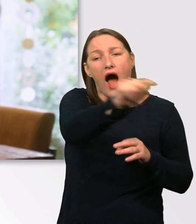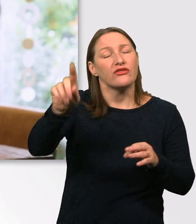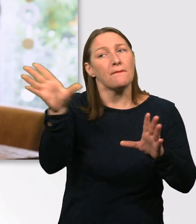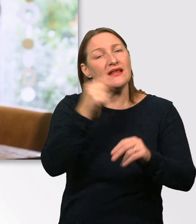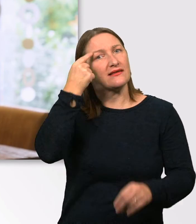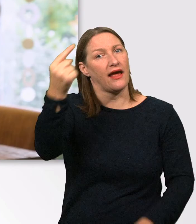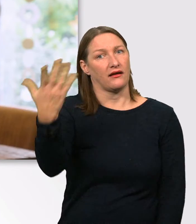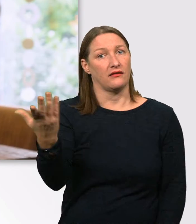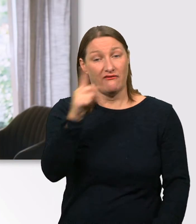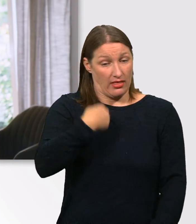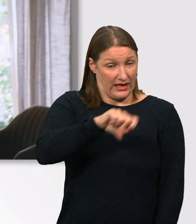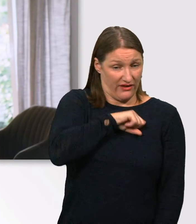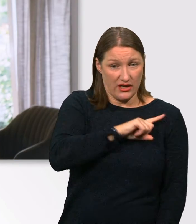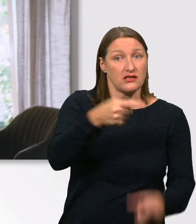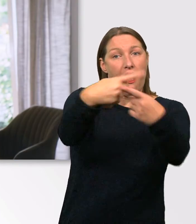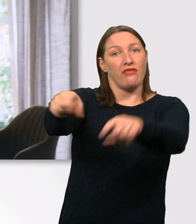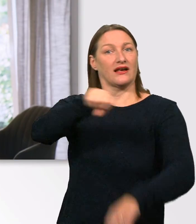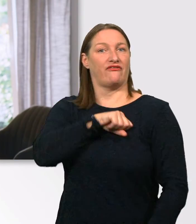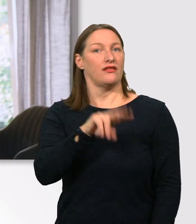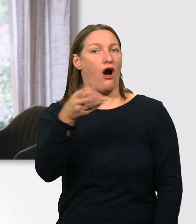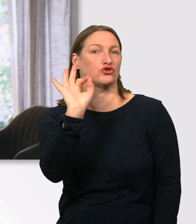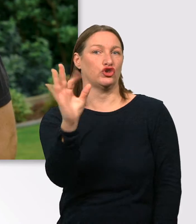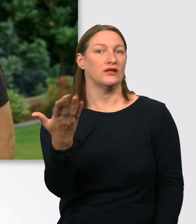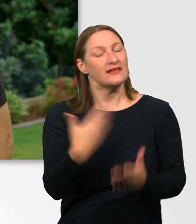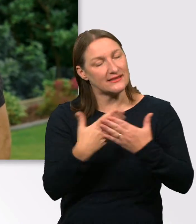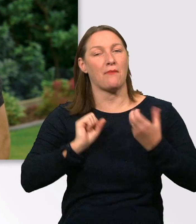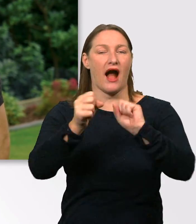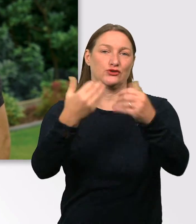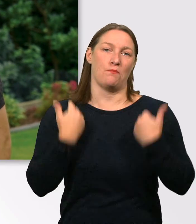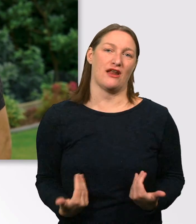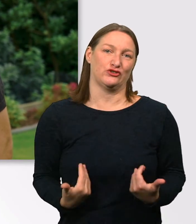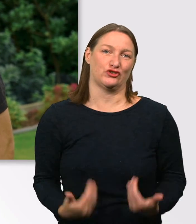ich nicht gewinne, gewinnen andere. Das ist der Gedanke gewesen, warum wir Aktion Mensch gemacht haben.